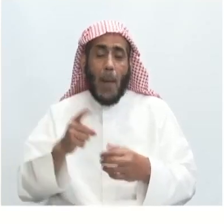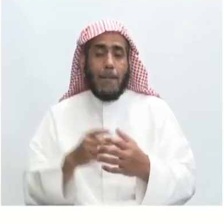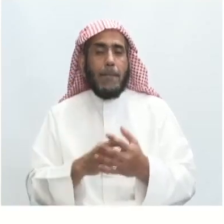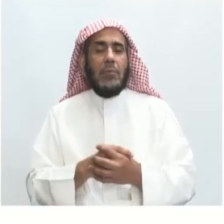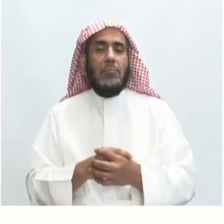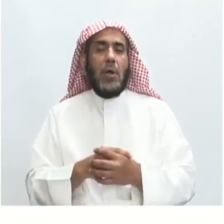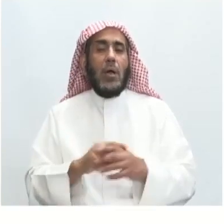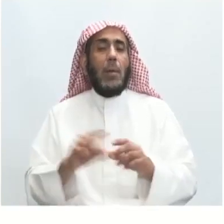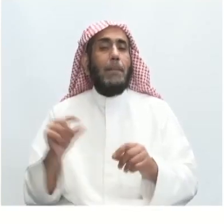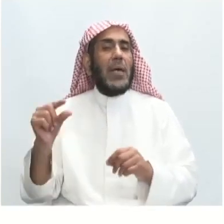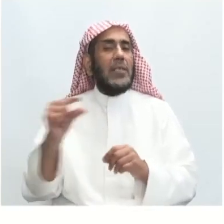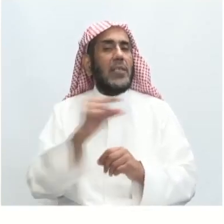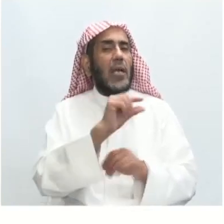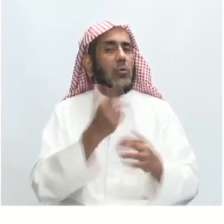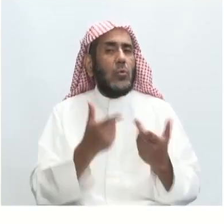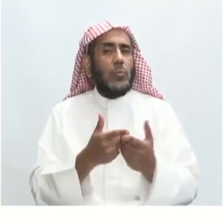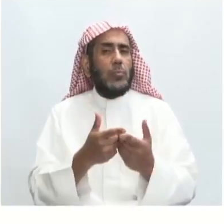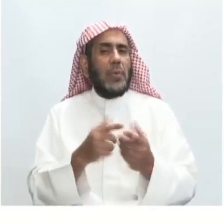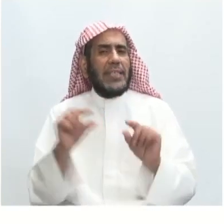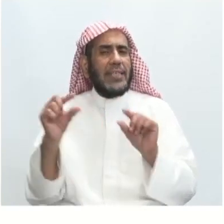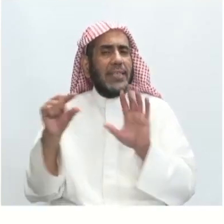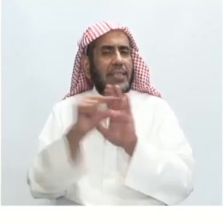ما صيغته